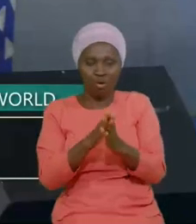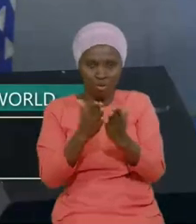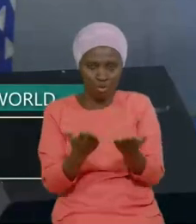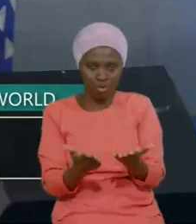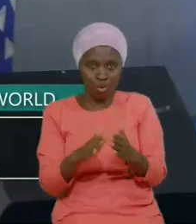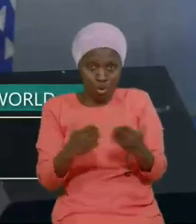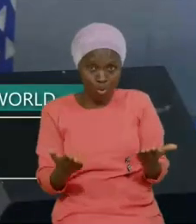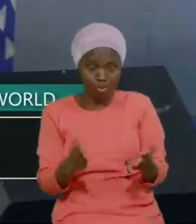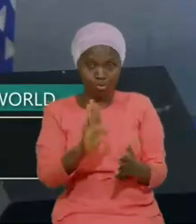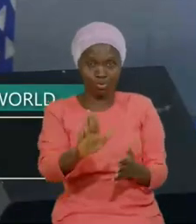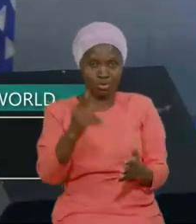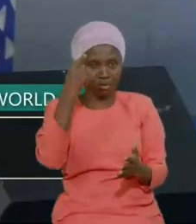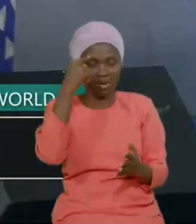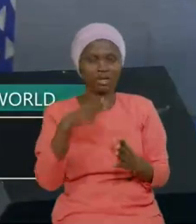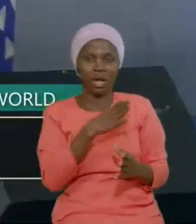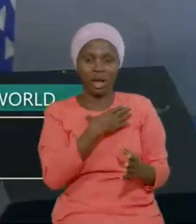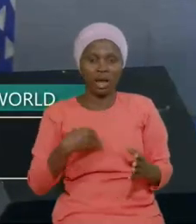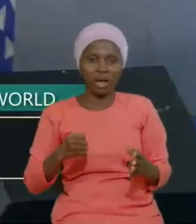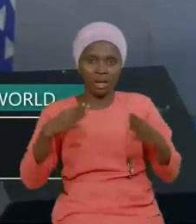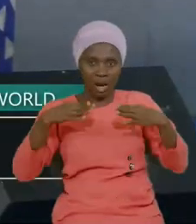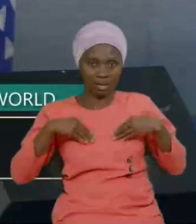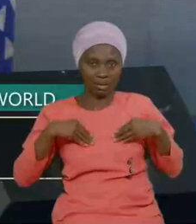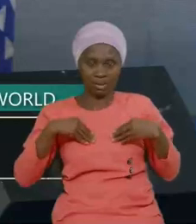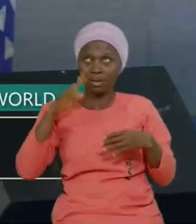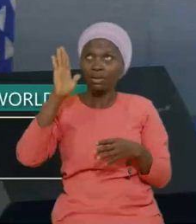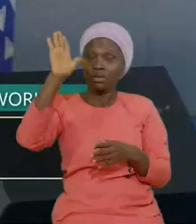Ouvre ton cœur, accepte. Ouvre ton esprit.